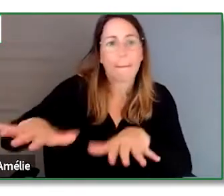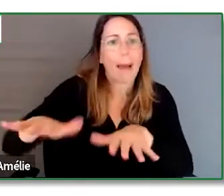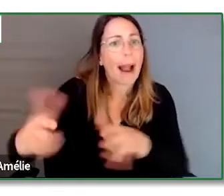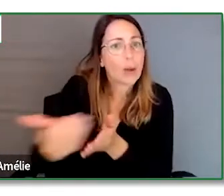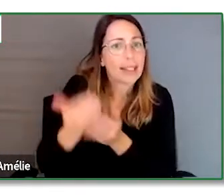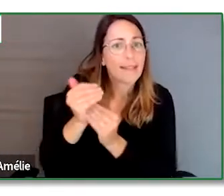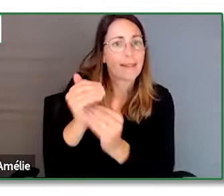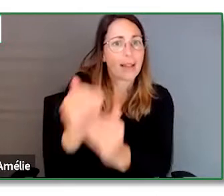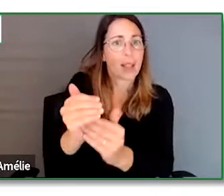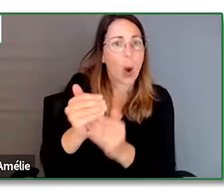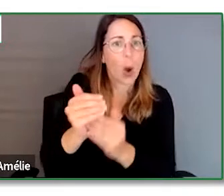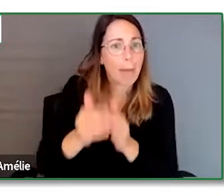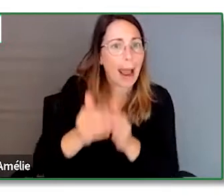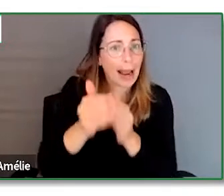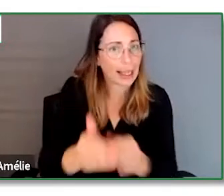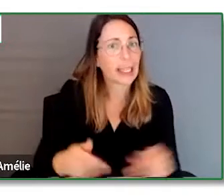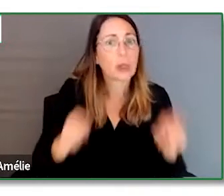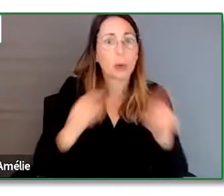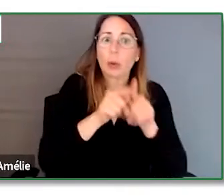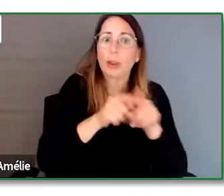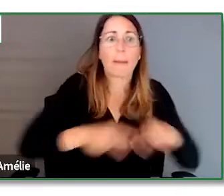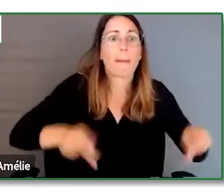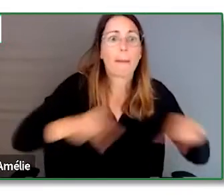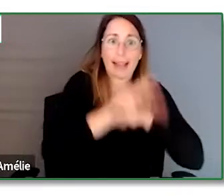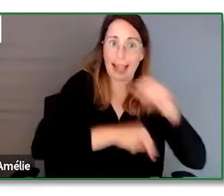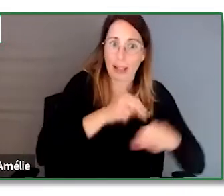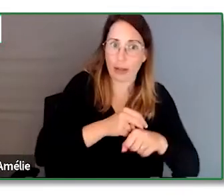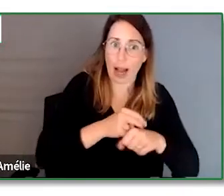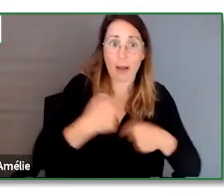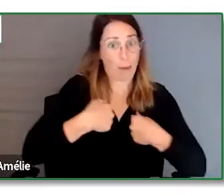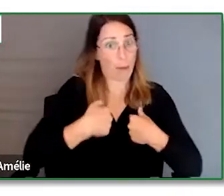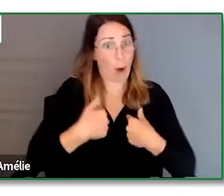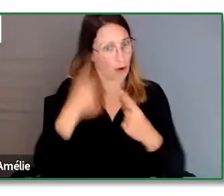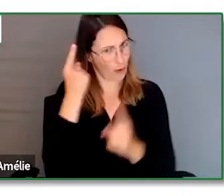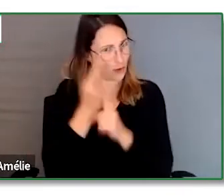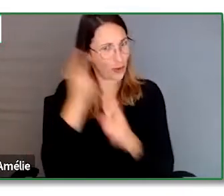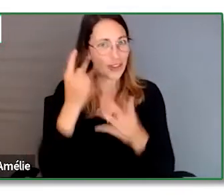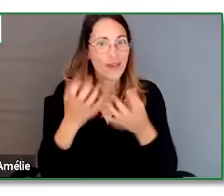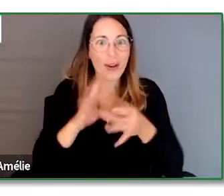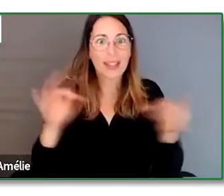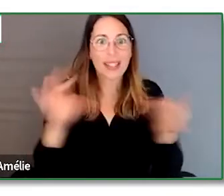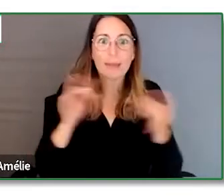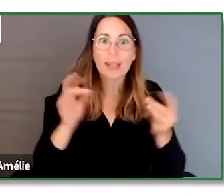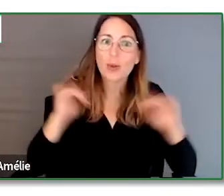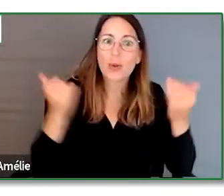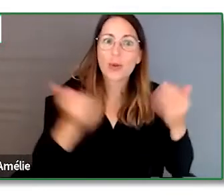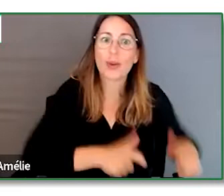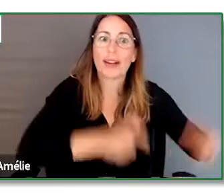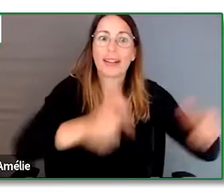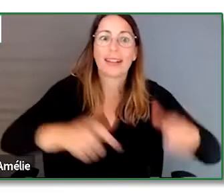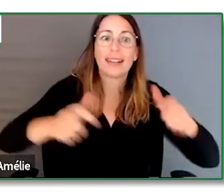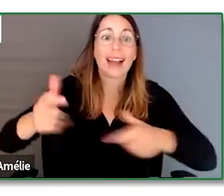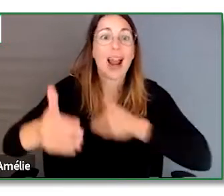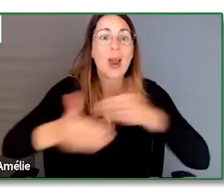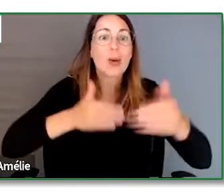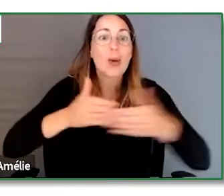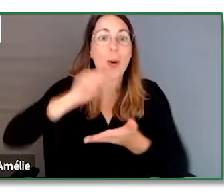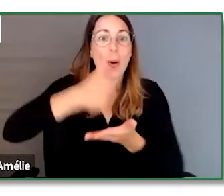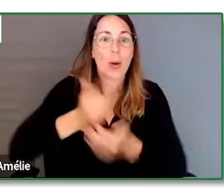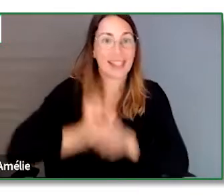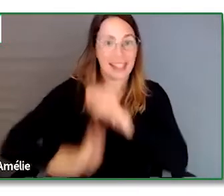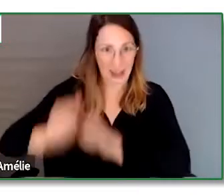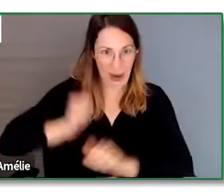parler justement des installations que nous avons dans les lieux historiques. Il s'agit donc